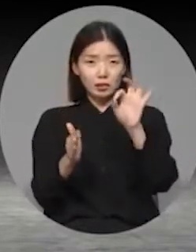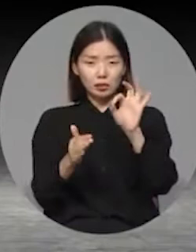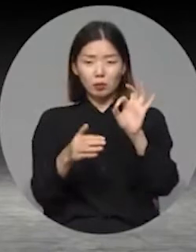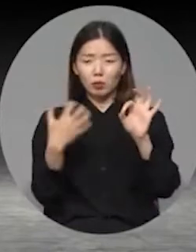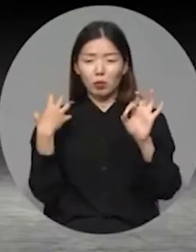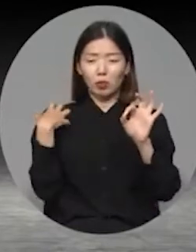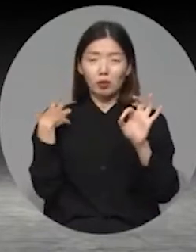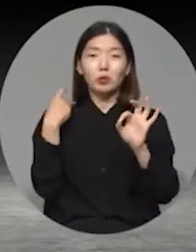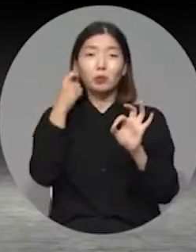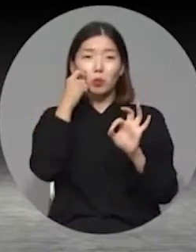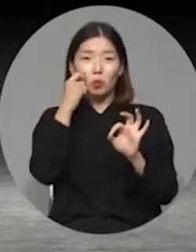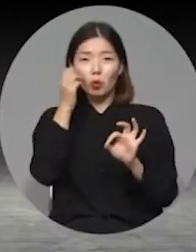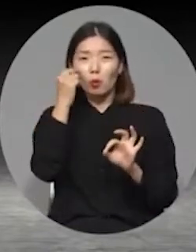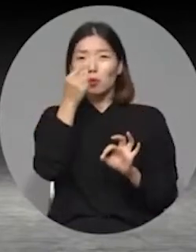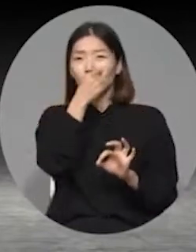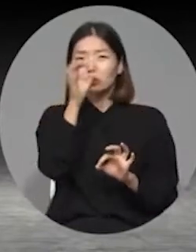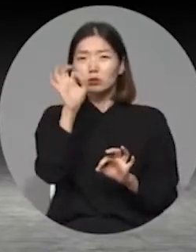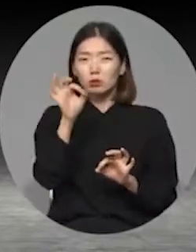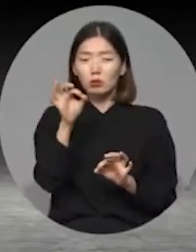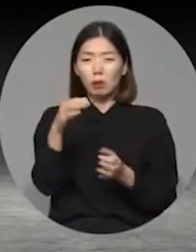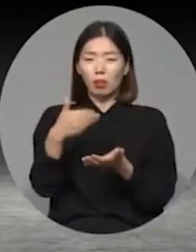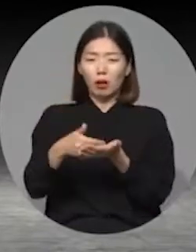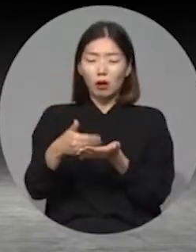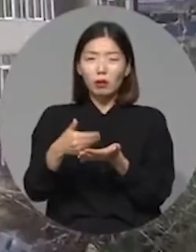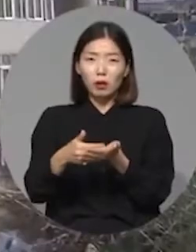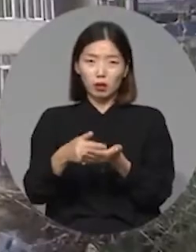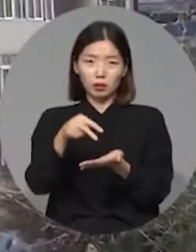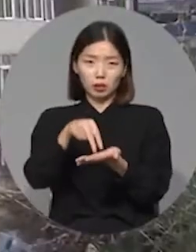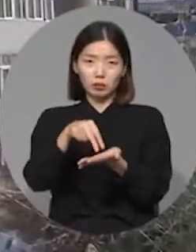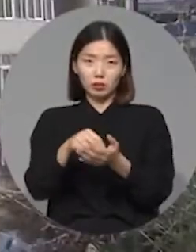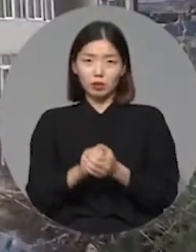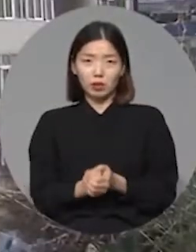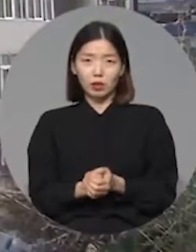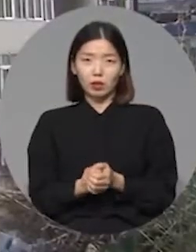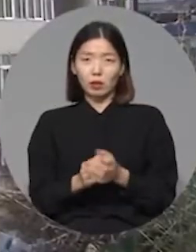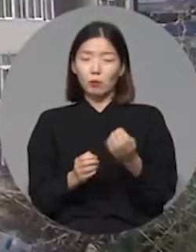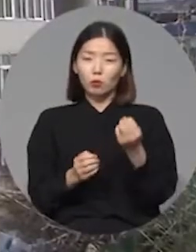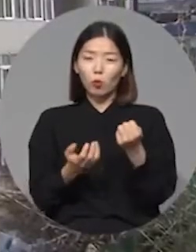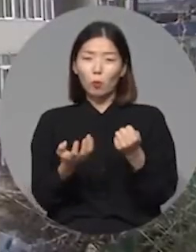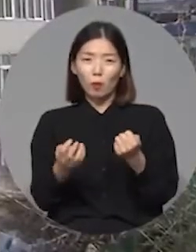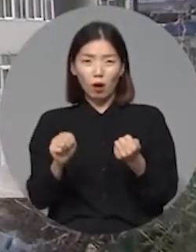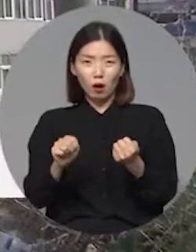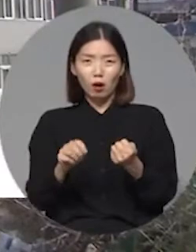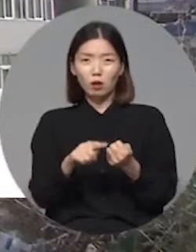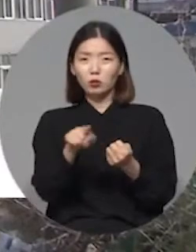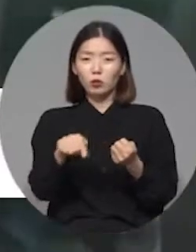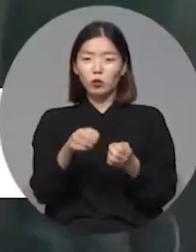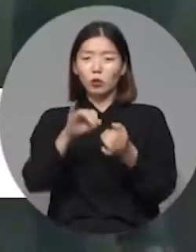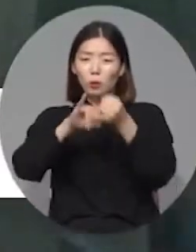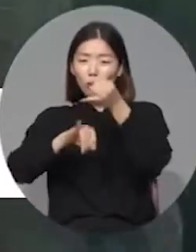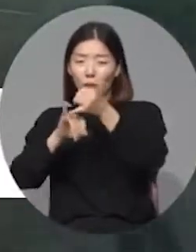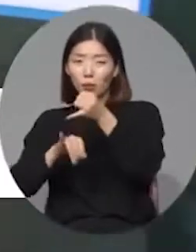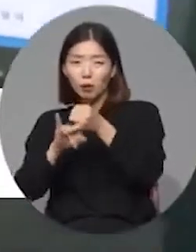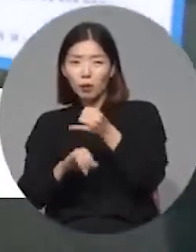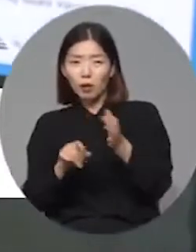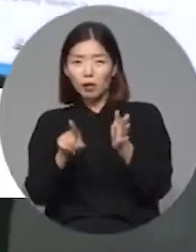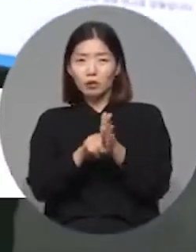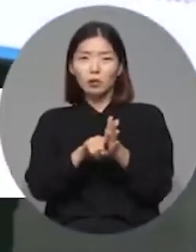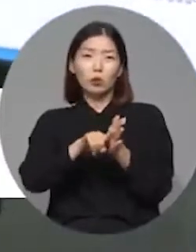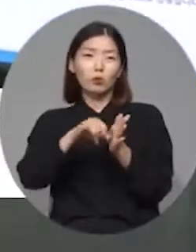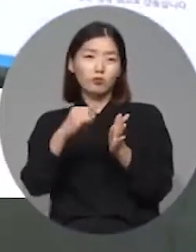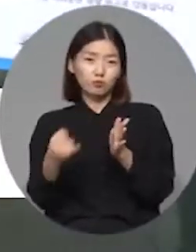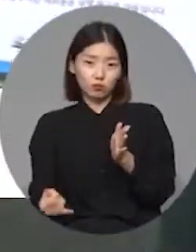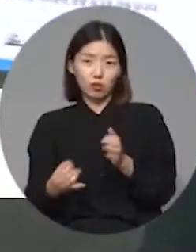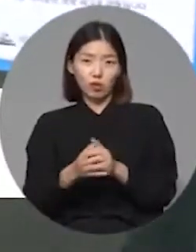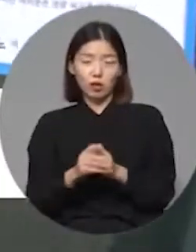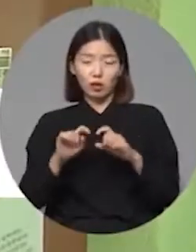감당이 안 돼 보증금 독촉까지 받고 있던 시점. 이미 수억 원대 채무와 세금 체납으로 신용불량자 신분이